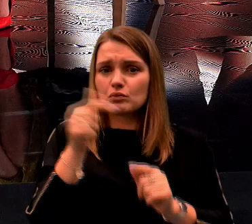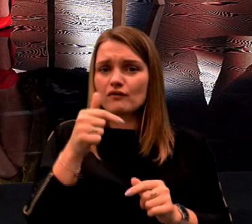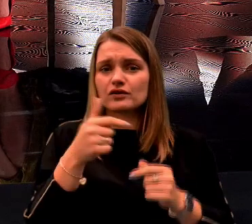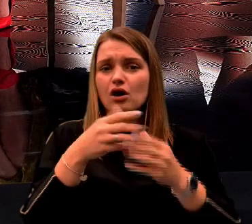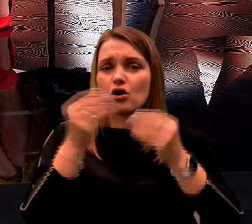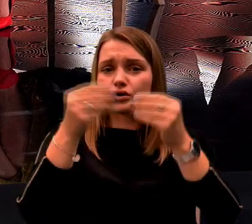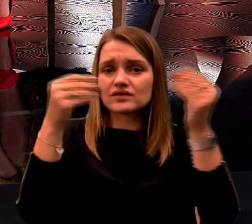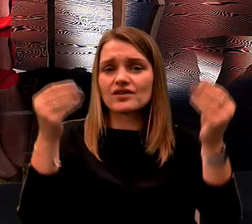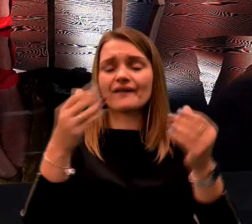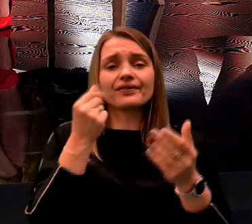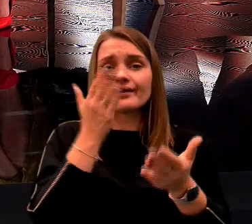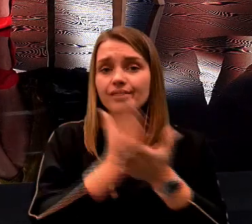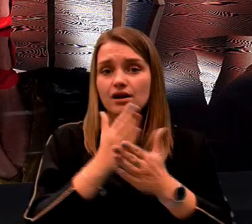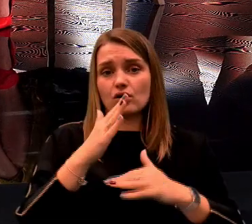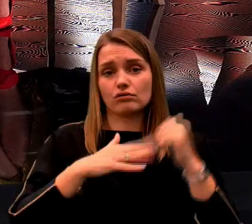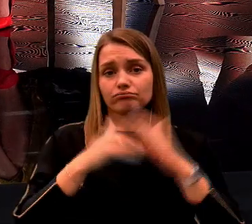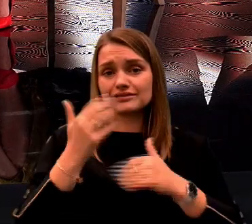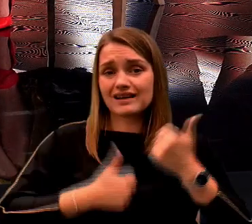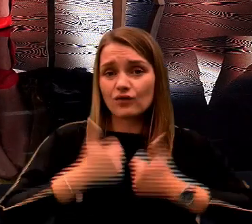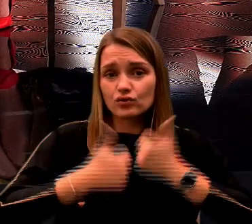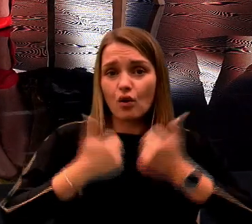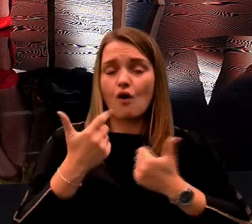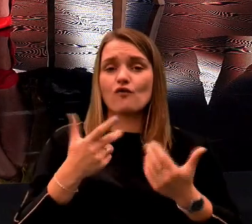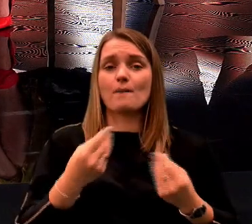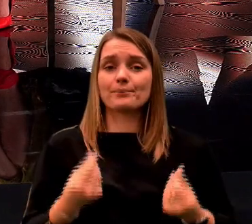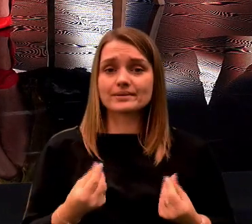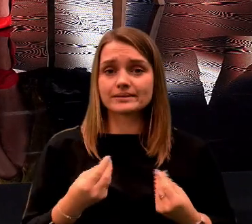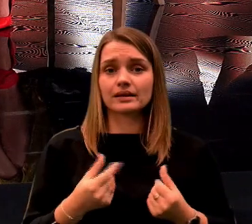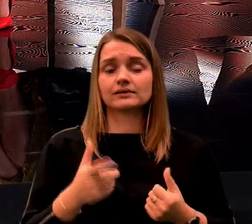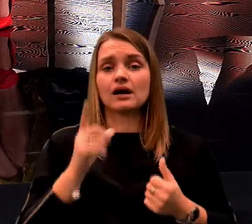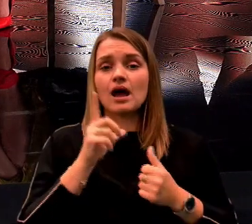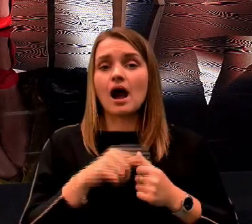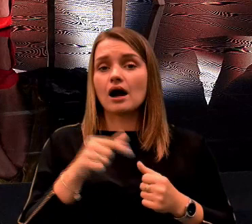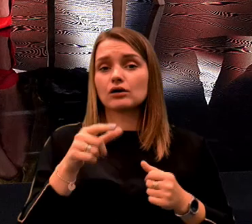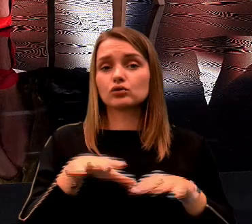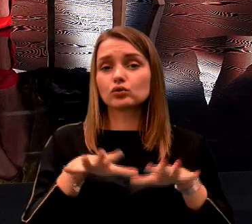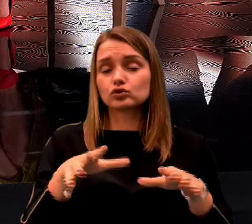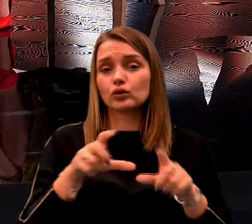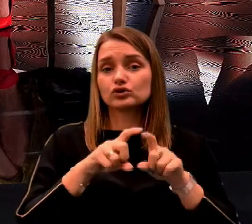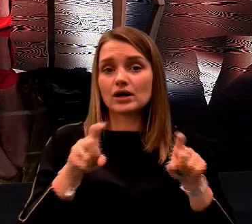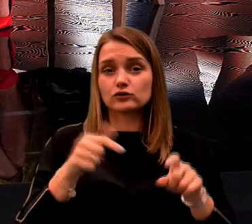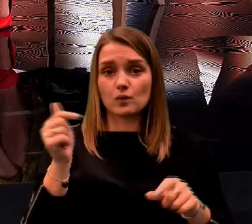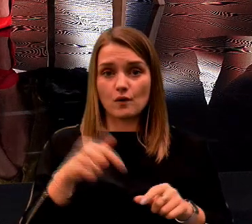zawodowo, umieć różne rzeczy dotyczące biznesu, ale bardzo dużo czasu powinien poświęcić